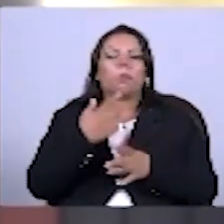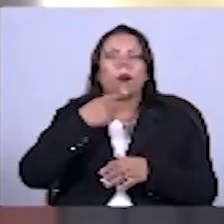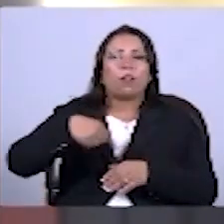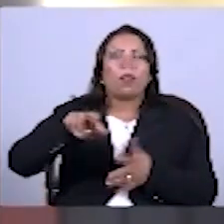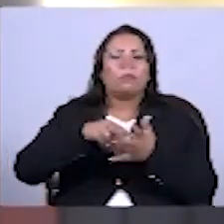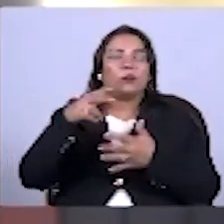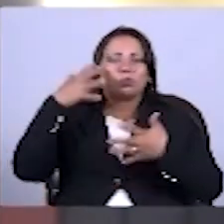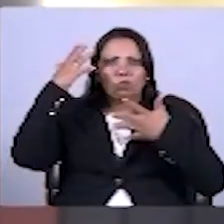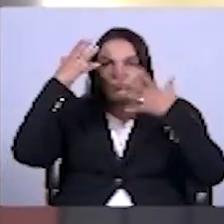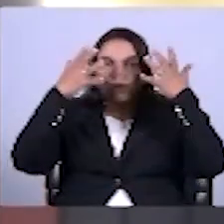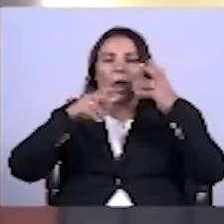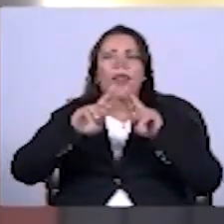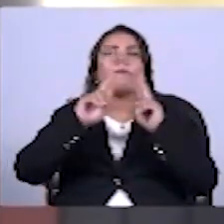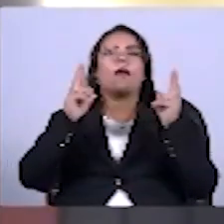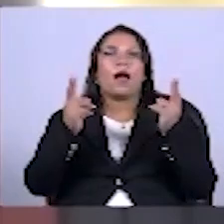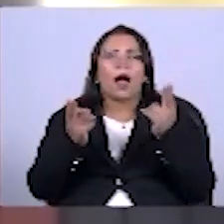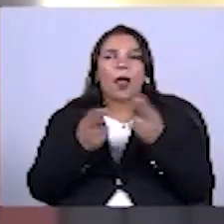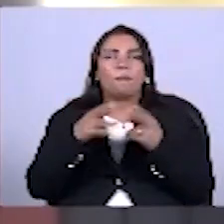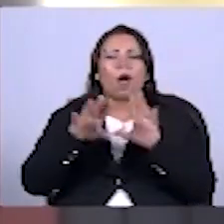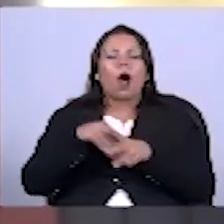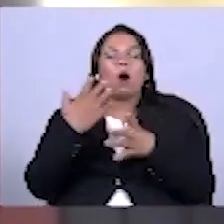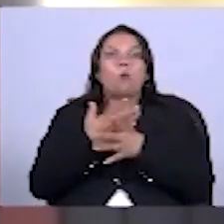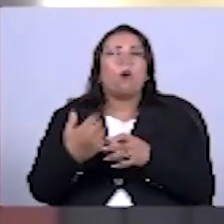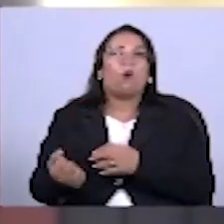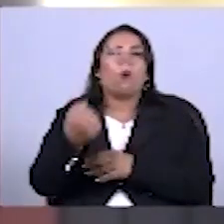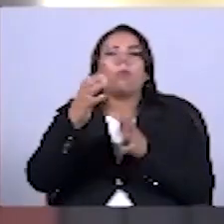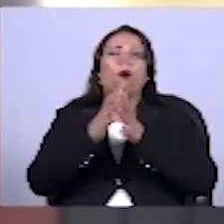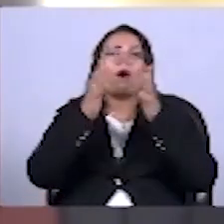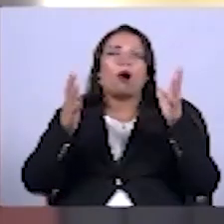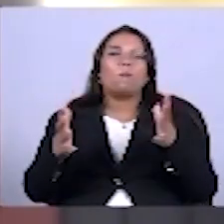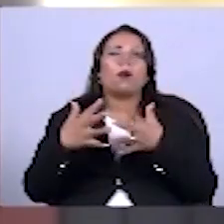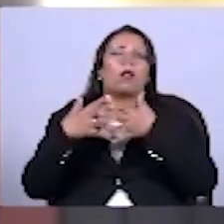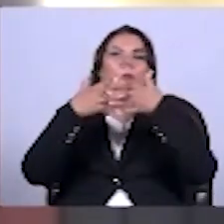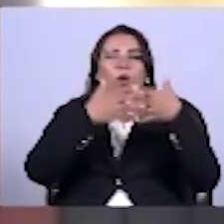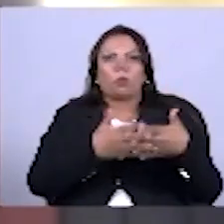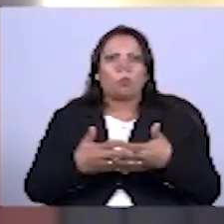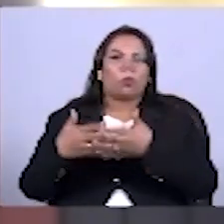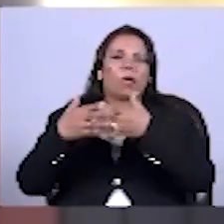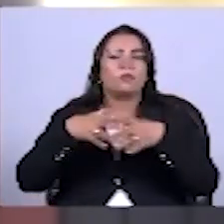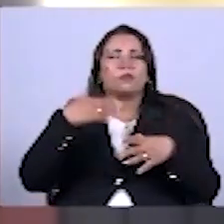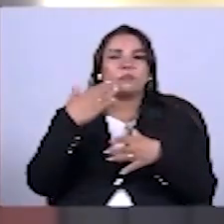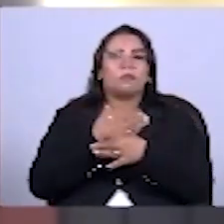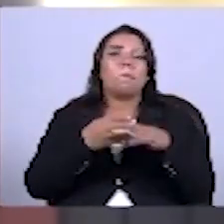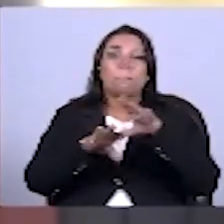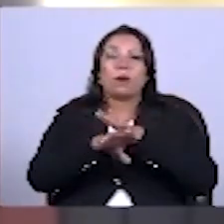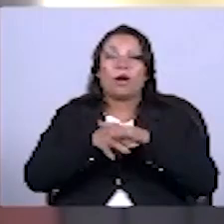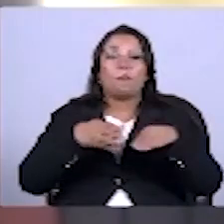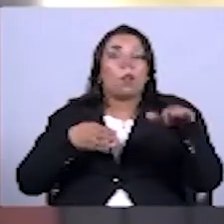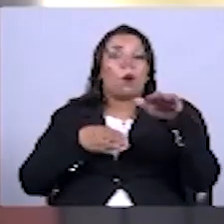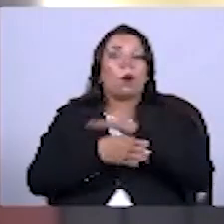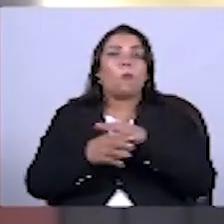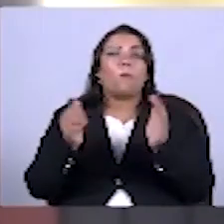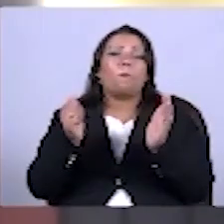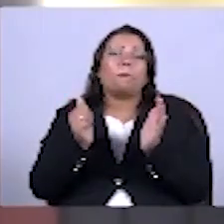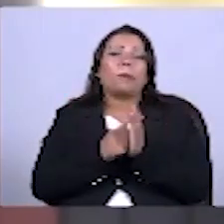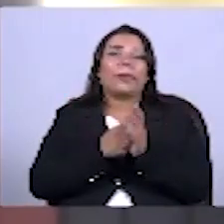ظل انشغال دولي او انشغال من القوه الاكبر في العالم الولايات المتحده بما يحدث داخل البيت